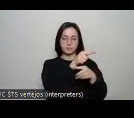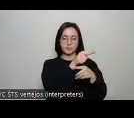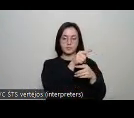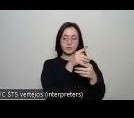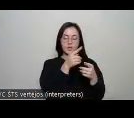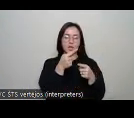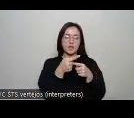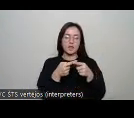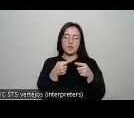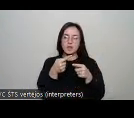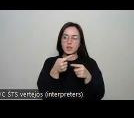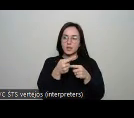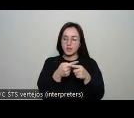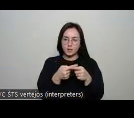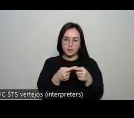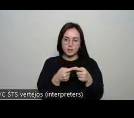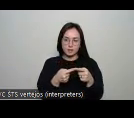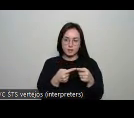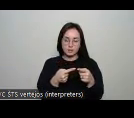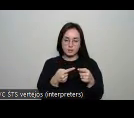prietaiso